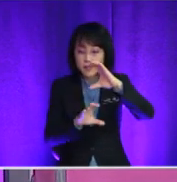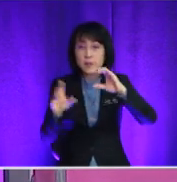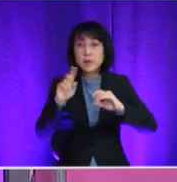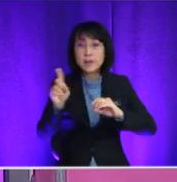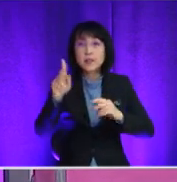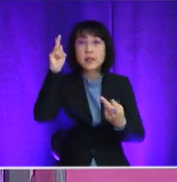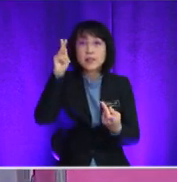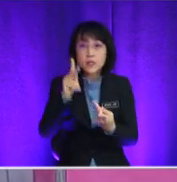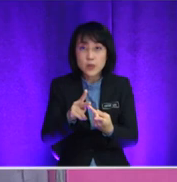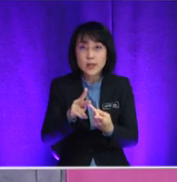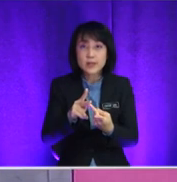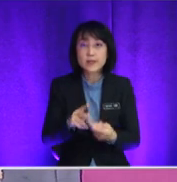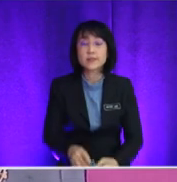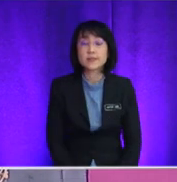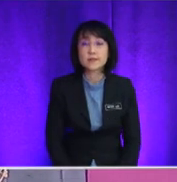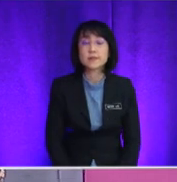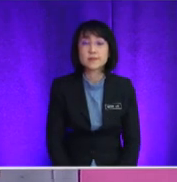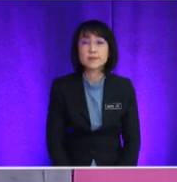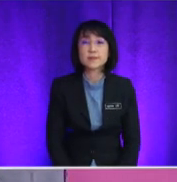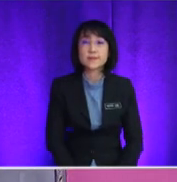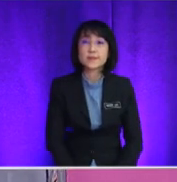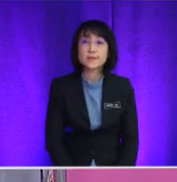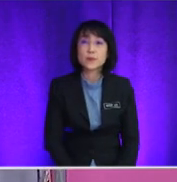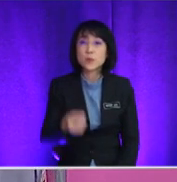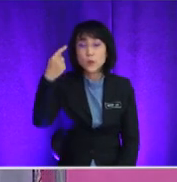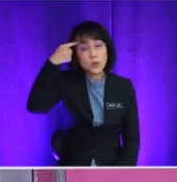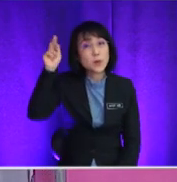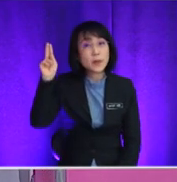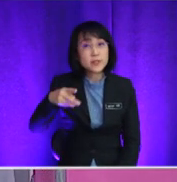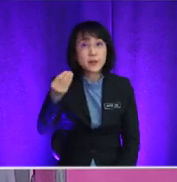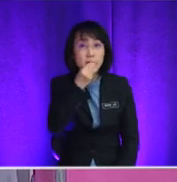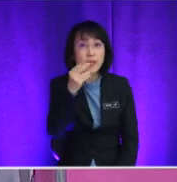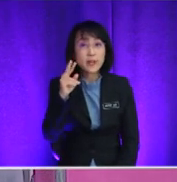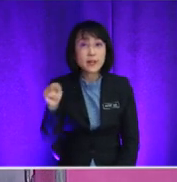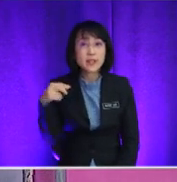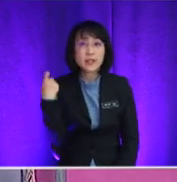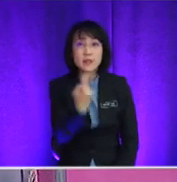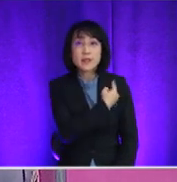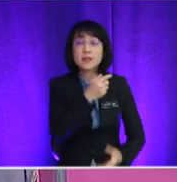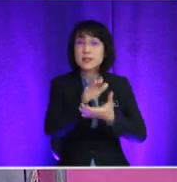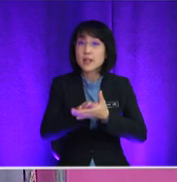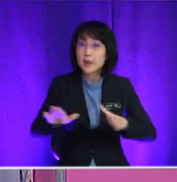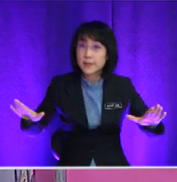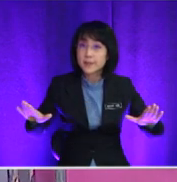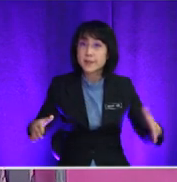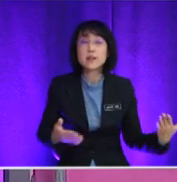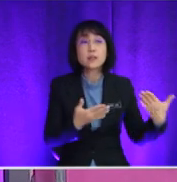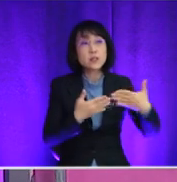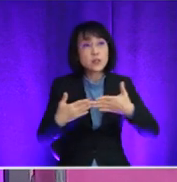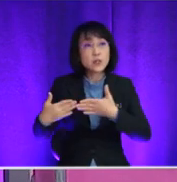jadi kita tidak tahu yang itu juga untuk memastikan makanan kita selamat dan seterusnya